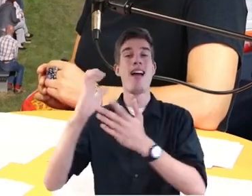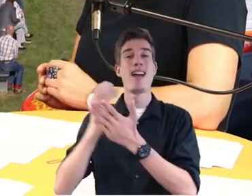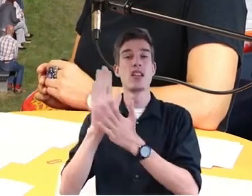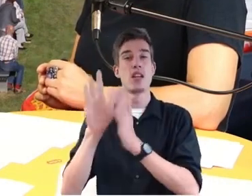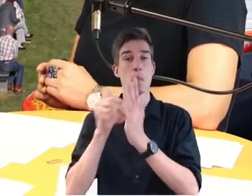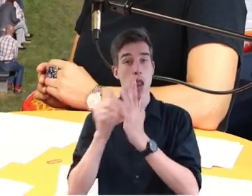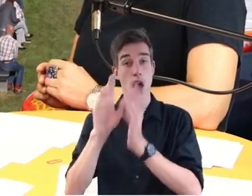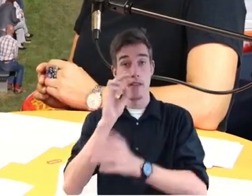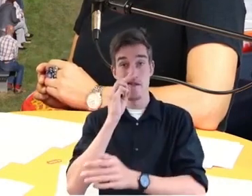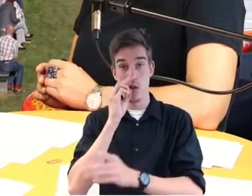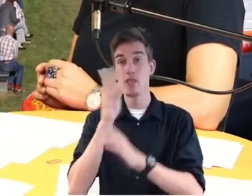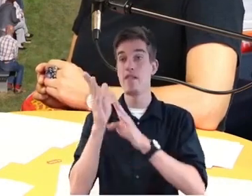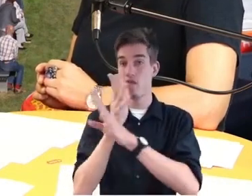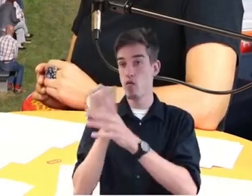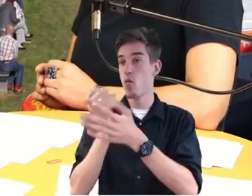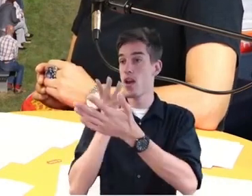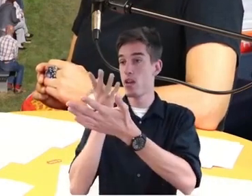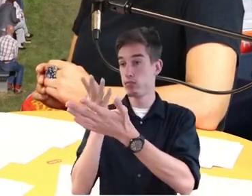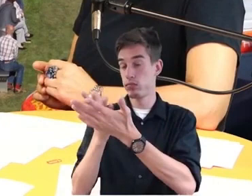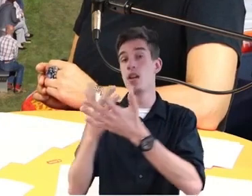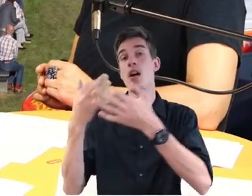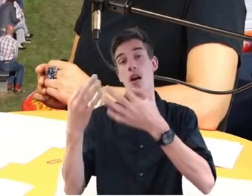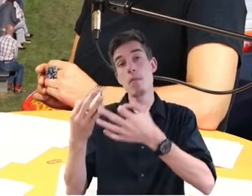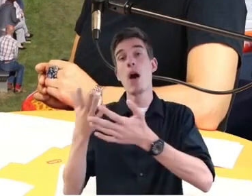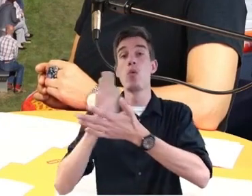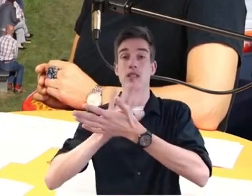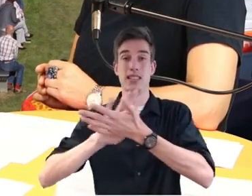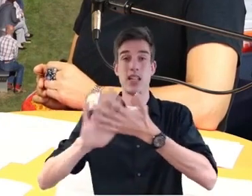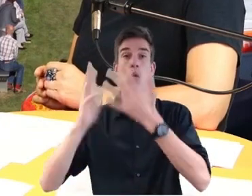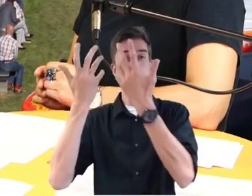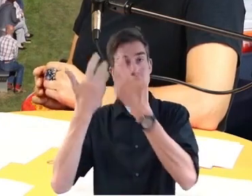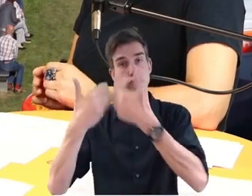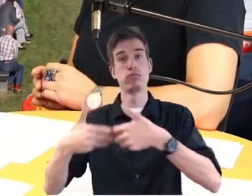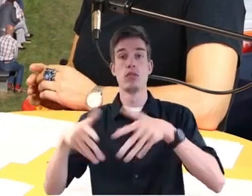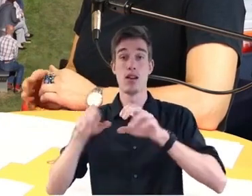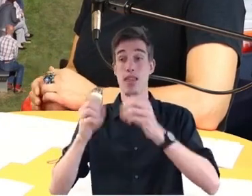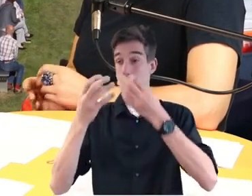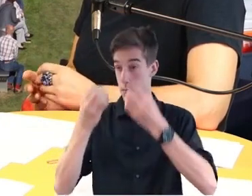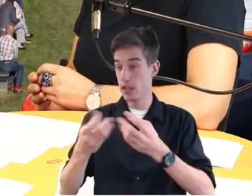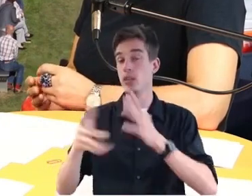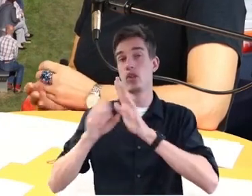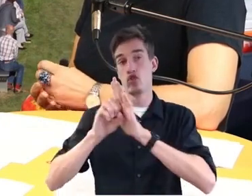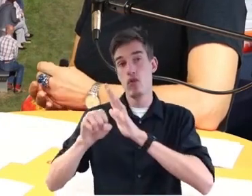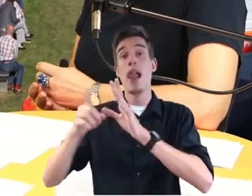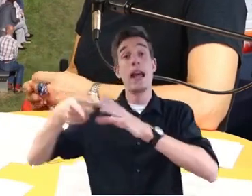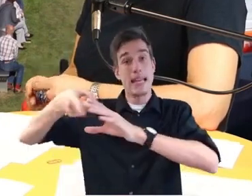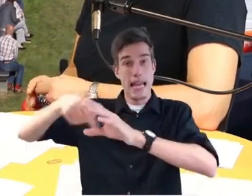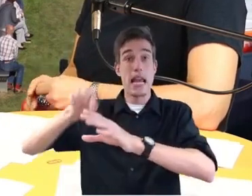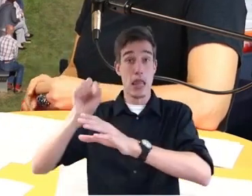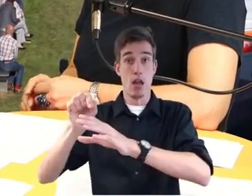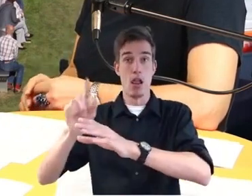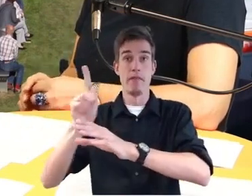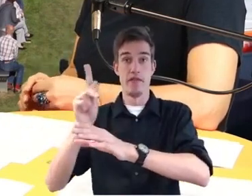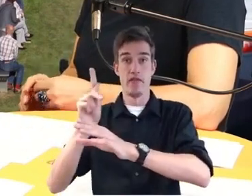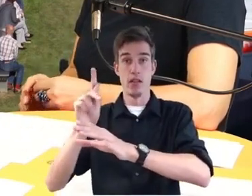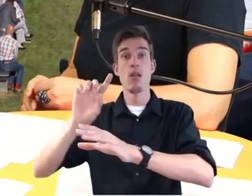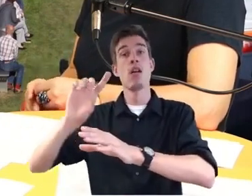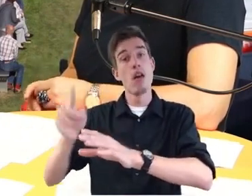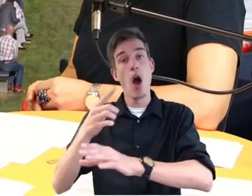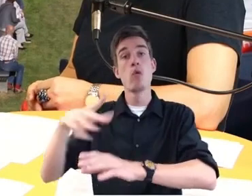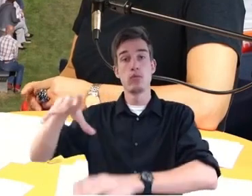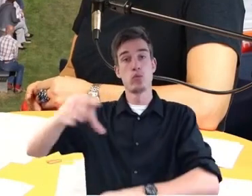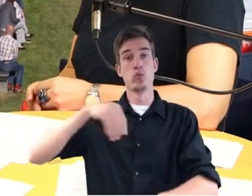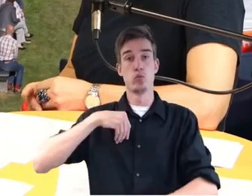der möglichst reibungsarme Abläufe innerhalb der Krankenhäuser, aber auch in der